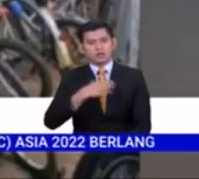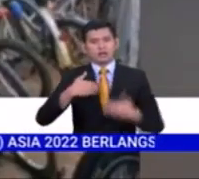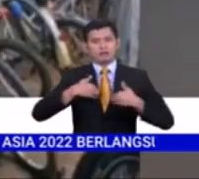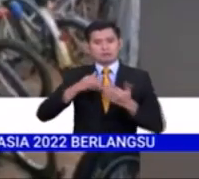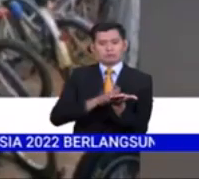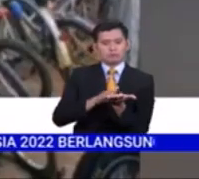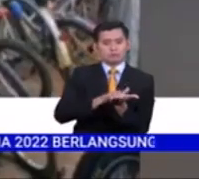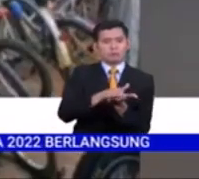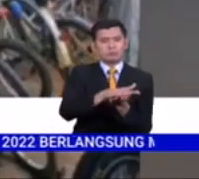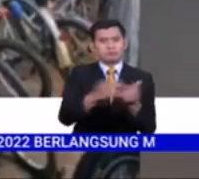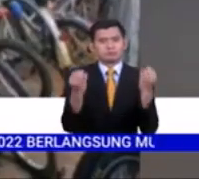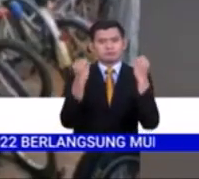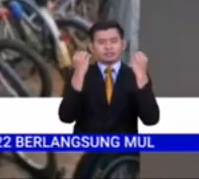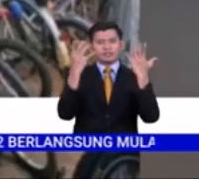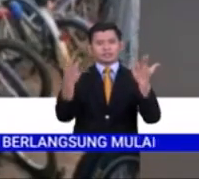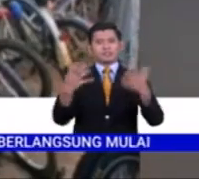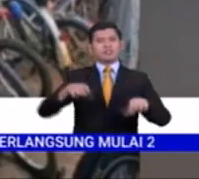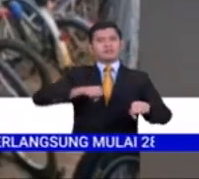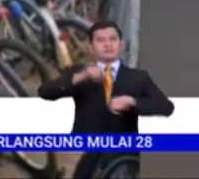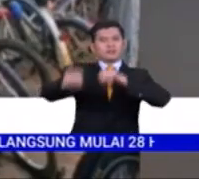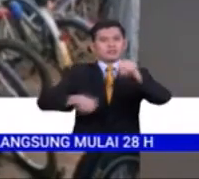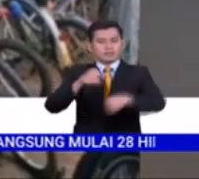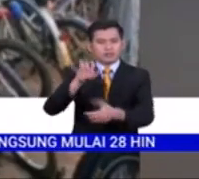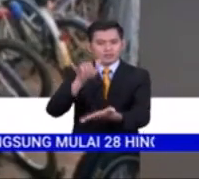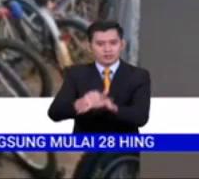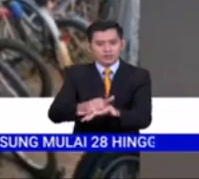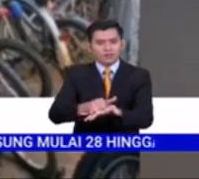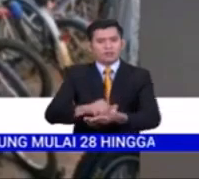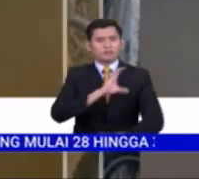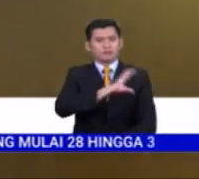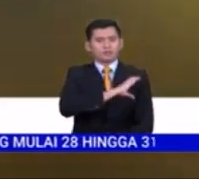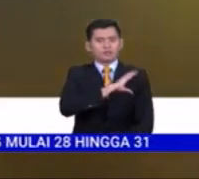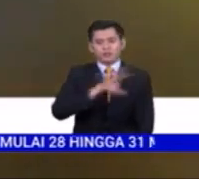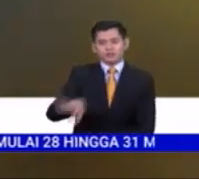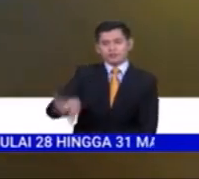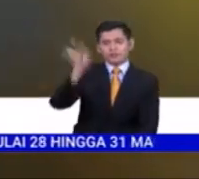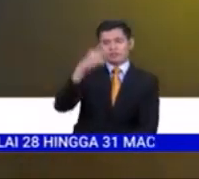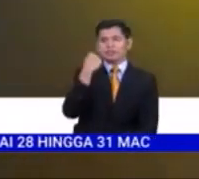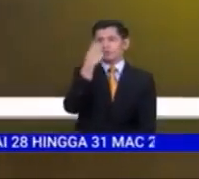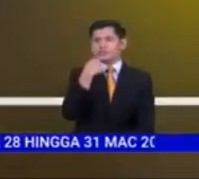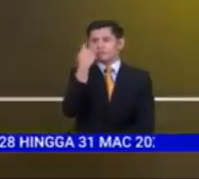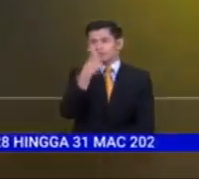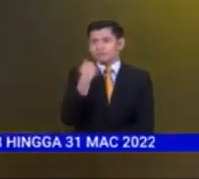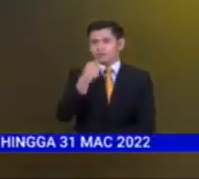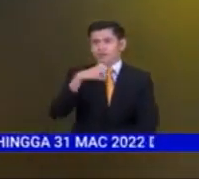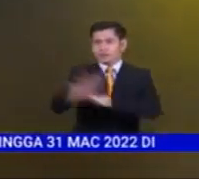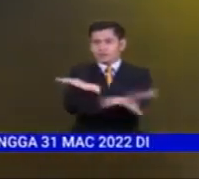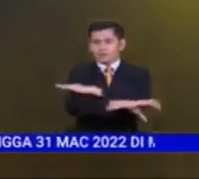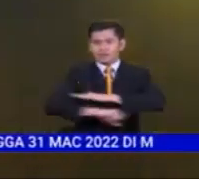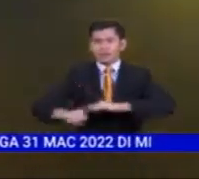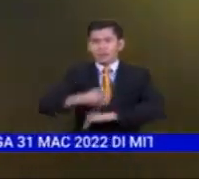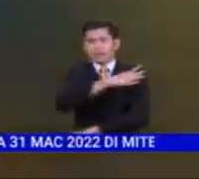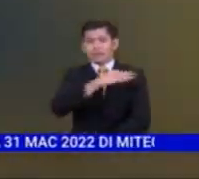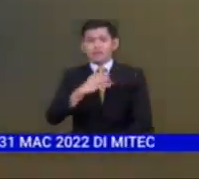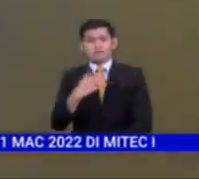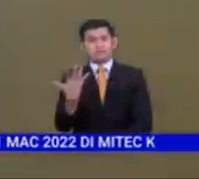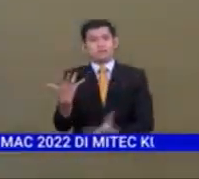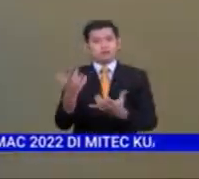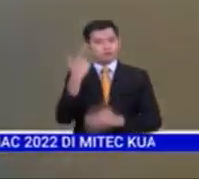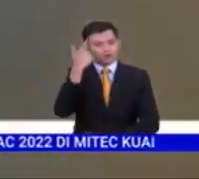bersarang dalam timbunan basikal berkenaan. Polis kini dalam proses mengenal pasti pemilik sebenar kesemua basikal.